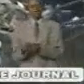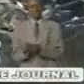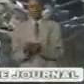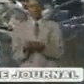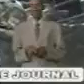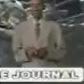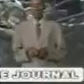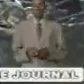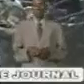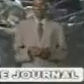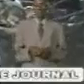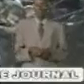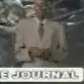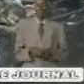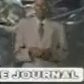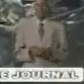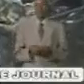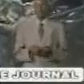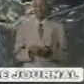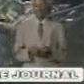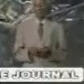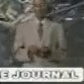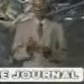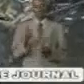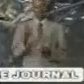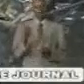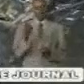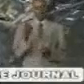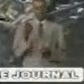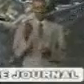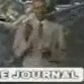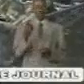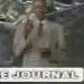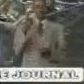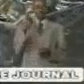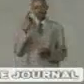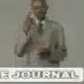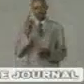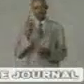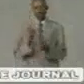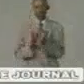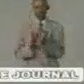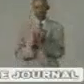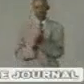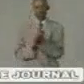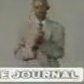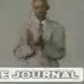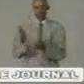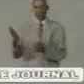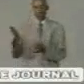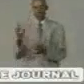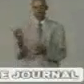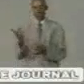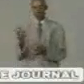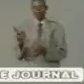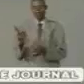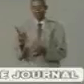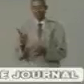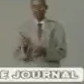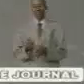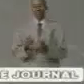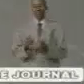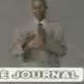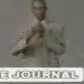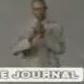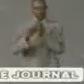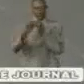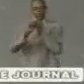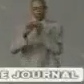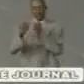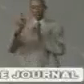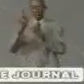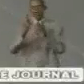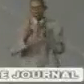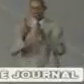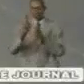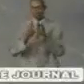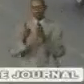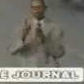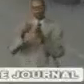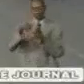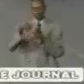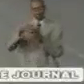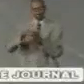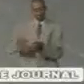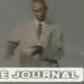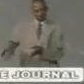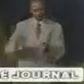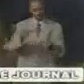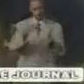L'action est non seulement pour la pratique du cours d'écologie, mais aussi une sensibilisation de la population de l'avenue Bosango